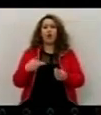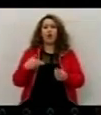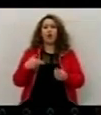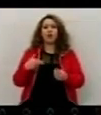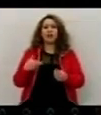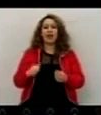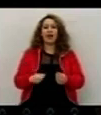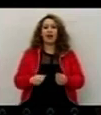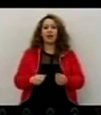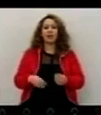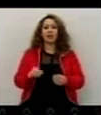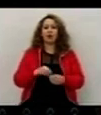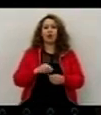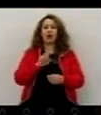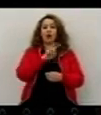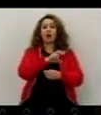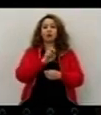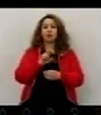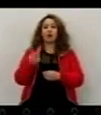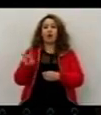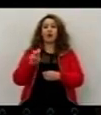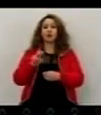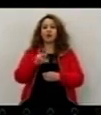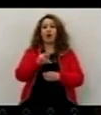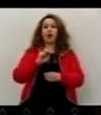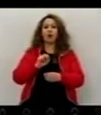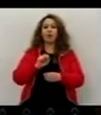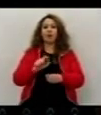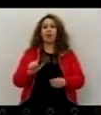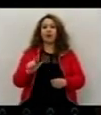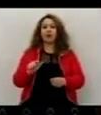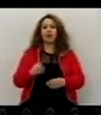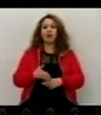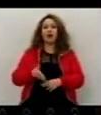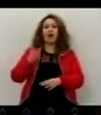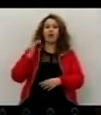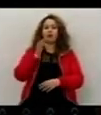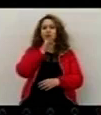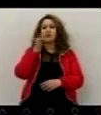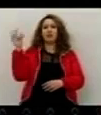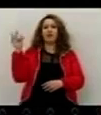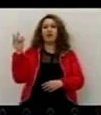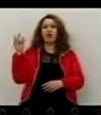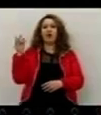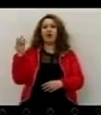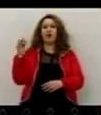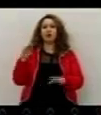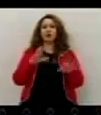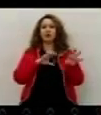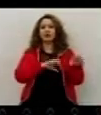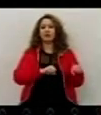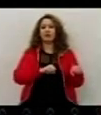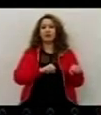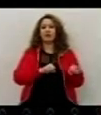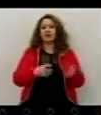عرضة للأطماع والتربصات إلى حد الساعة منذ الاستعمار الفرنسي. وهنا أقف